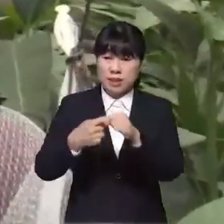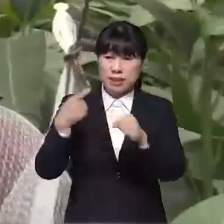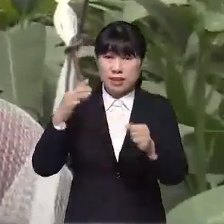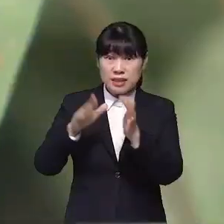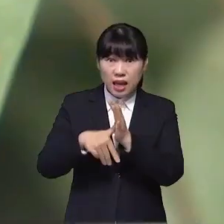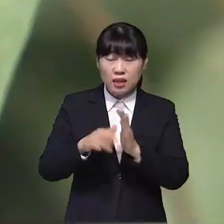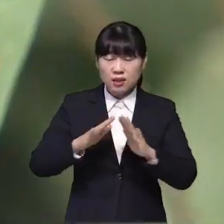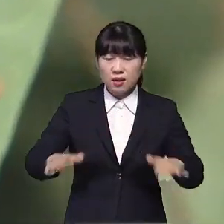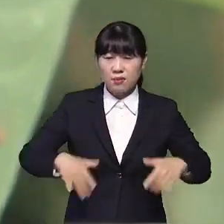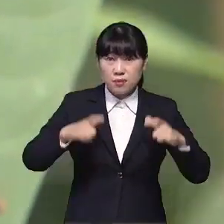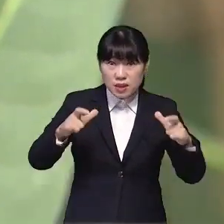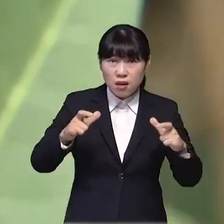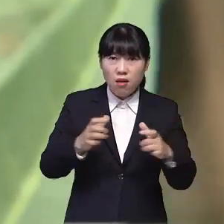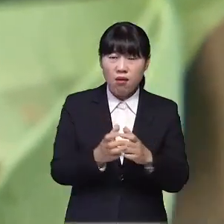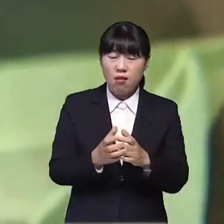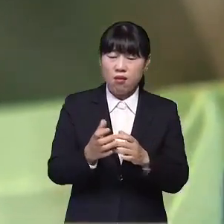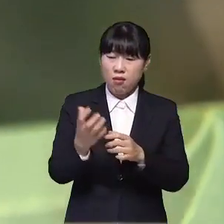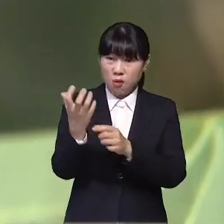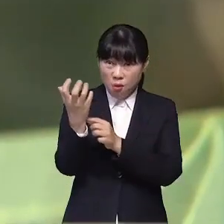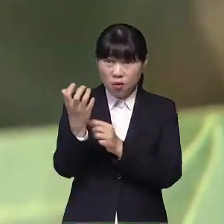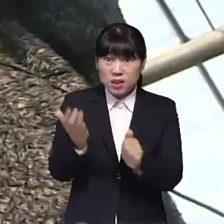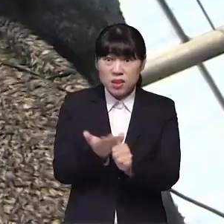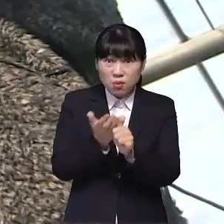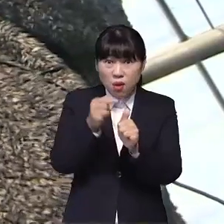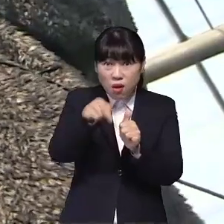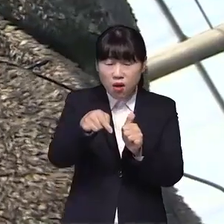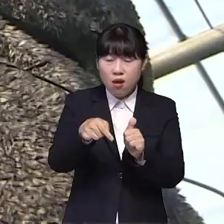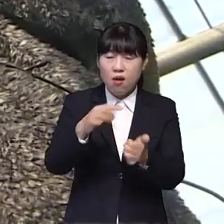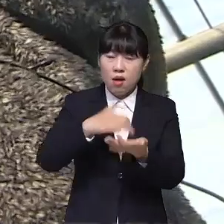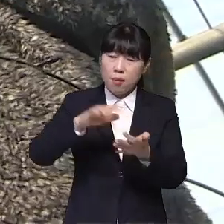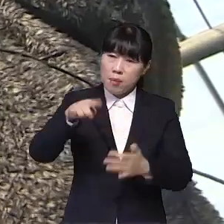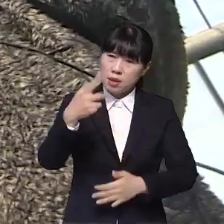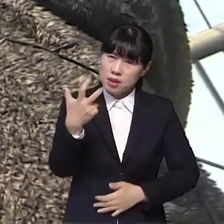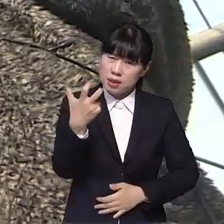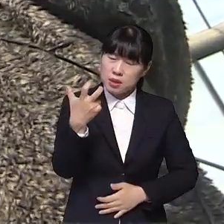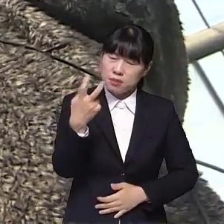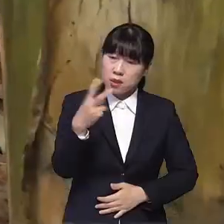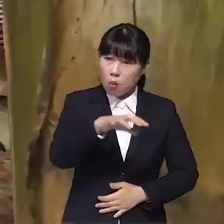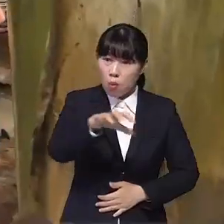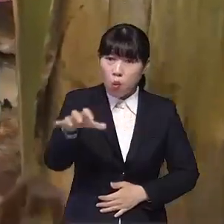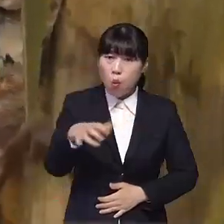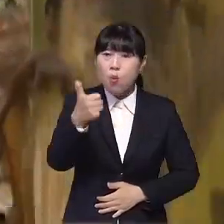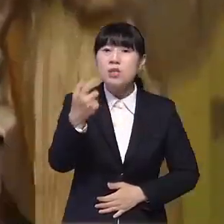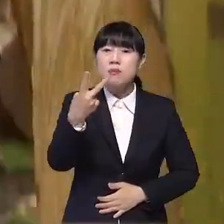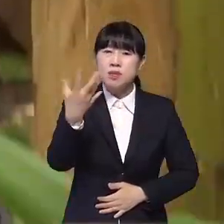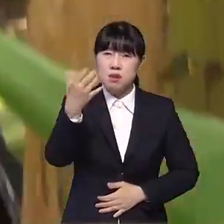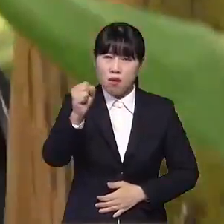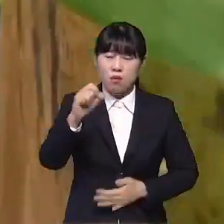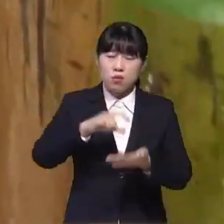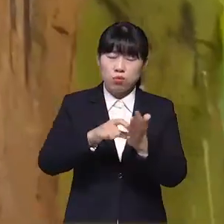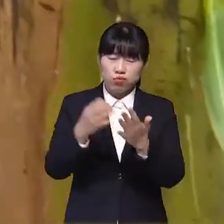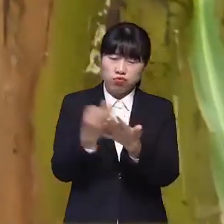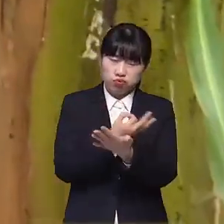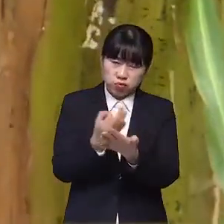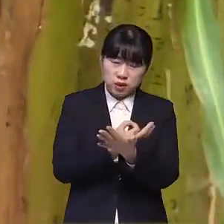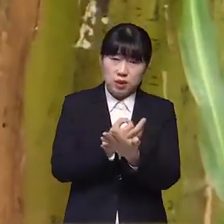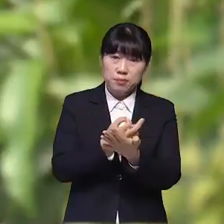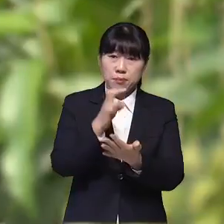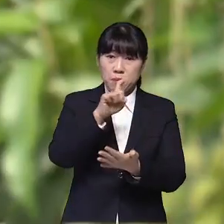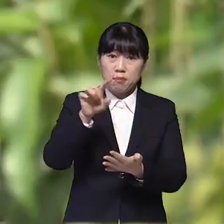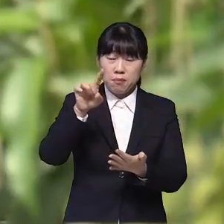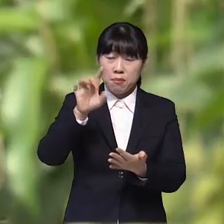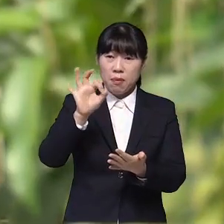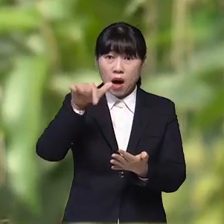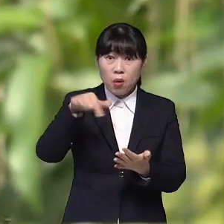전남에서는 아열대 재배 논과 170 곳이 52억 원 가량의 소득을 얻었습니다 이중 망고 논과